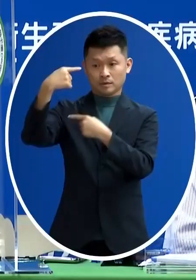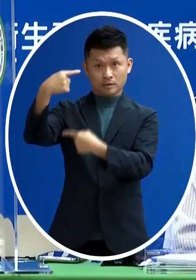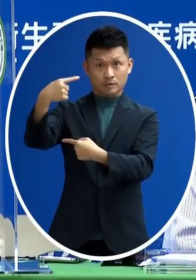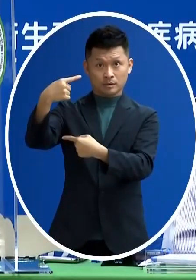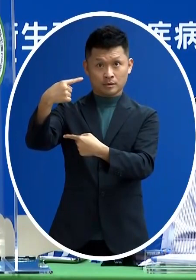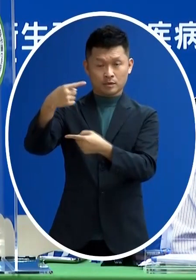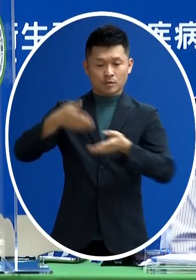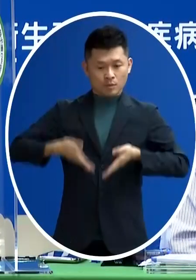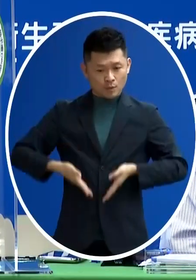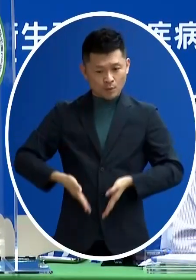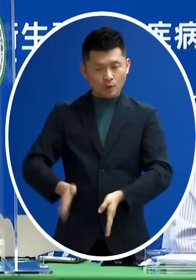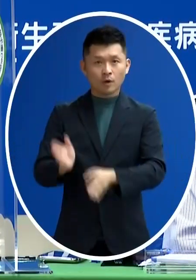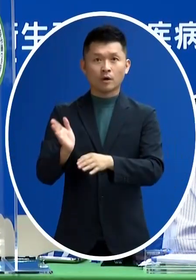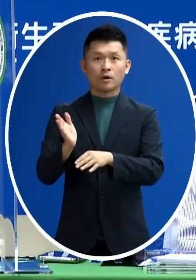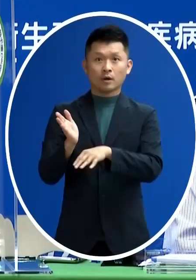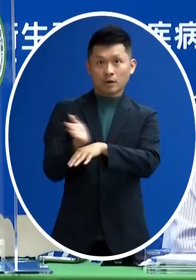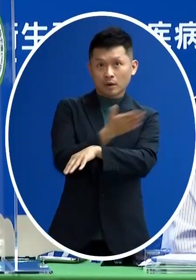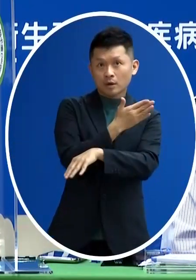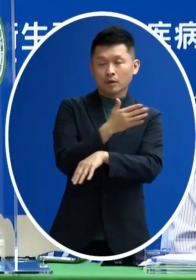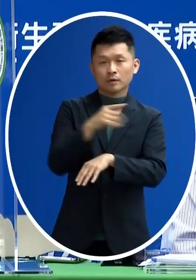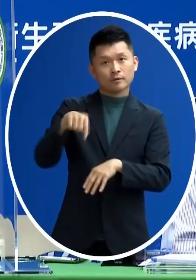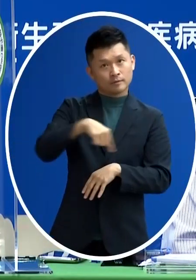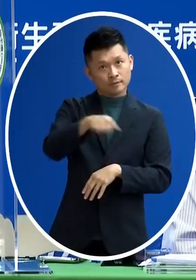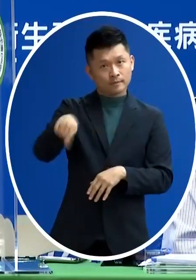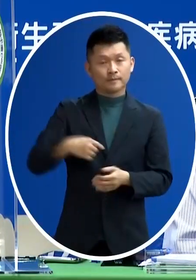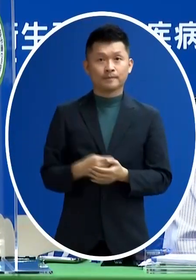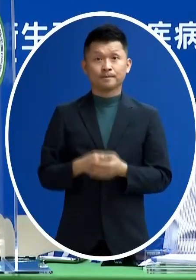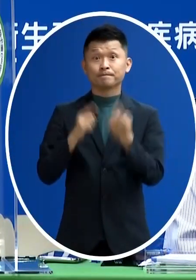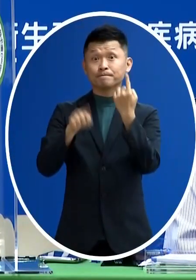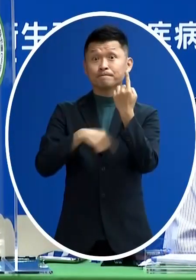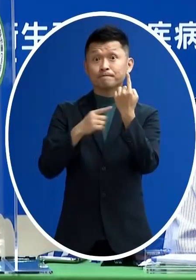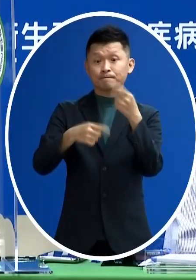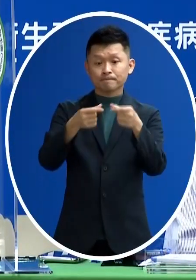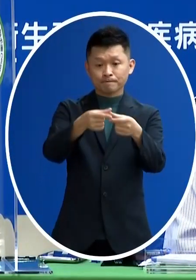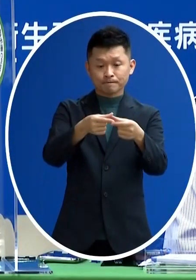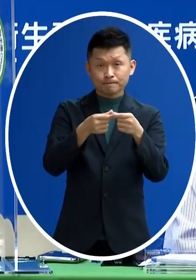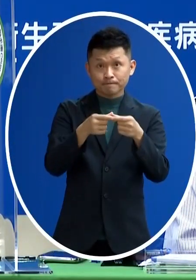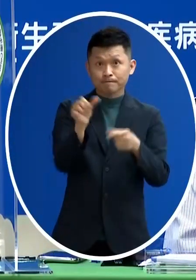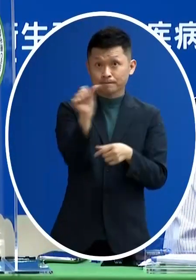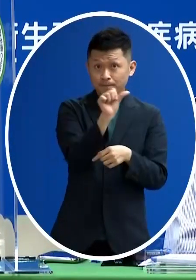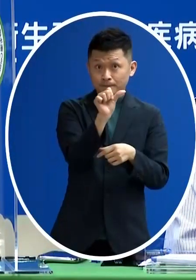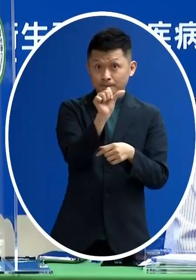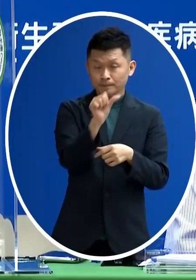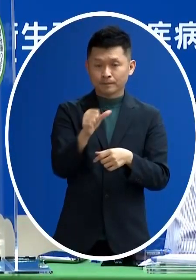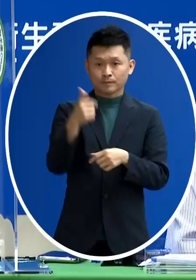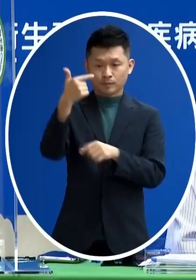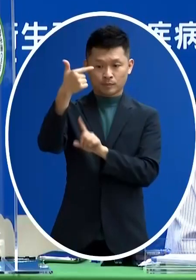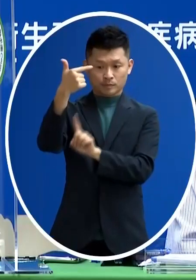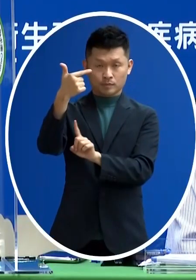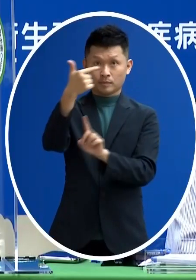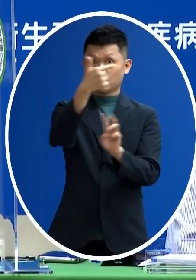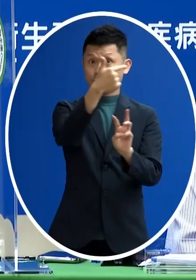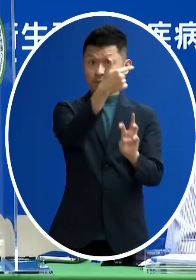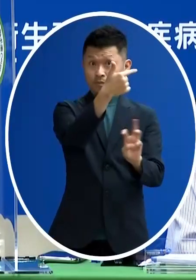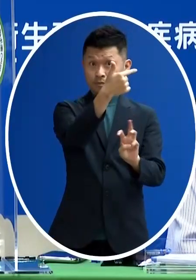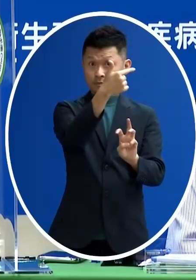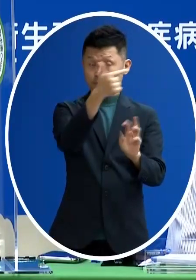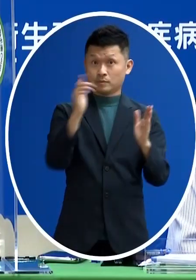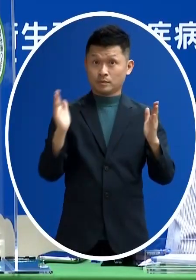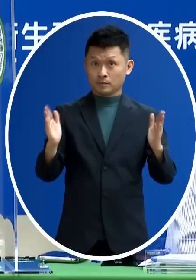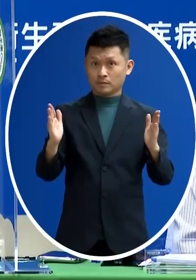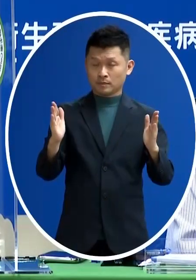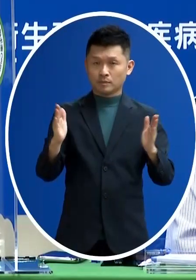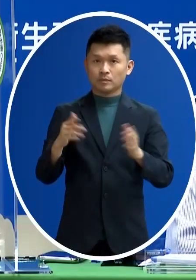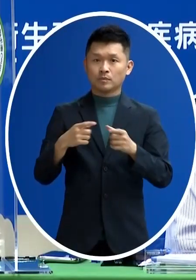2016年1月1号以后出生者，那每人5剂，那须于6月1号到6月30号间